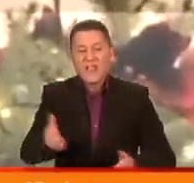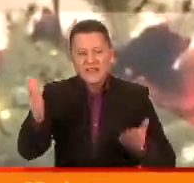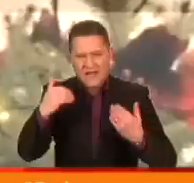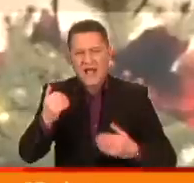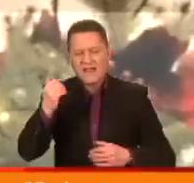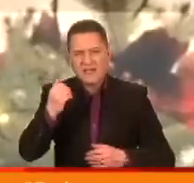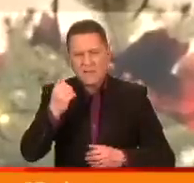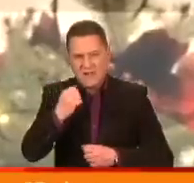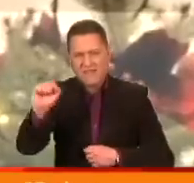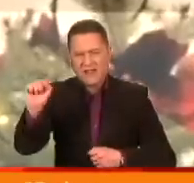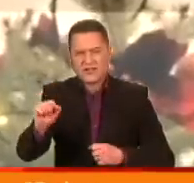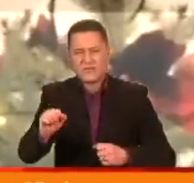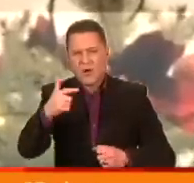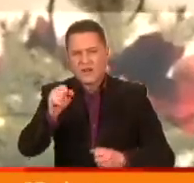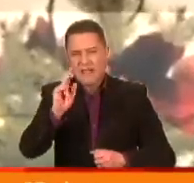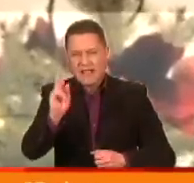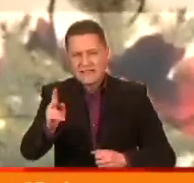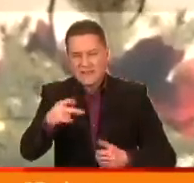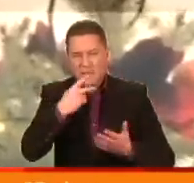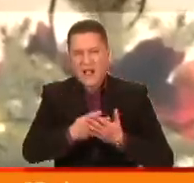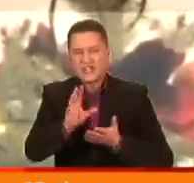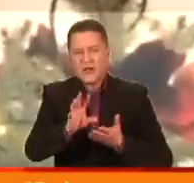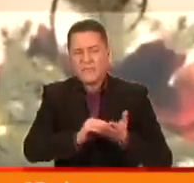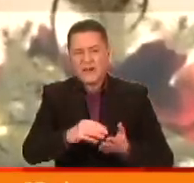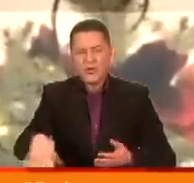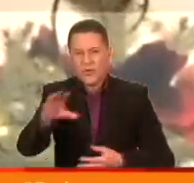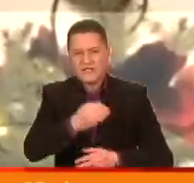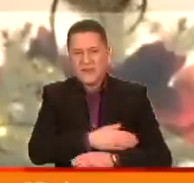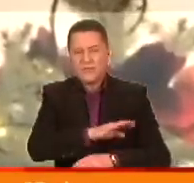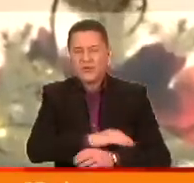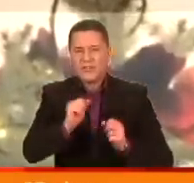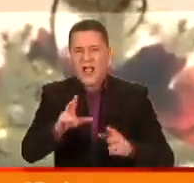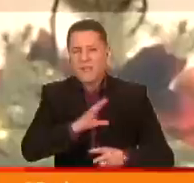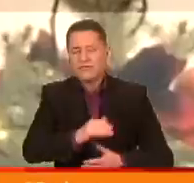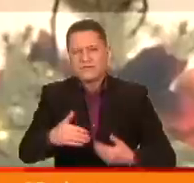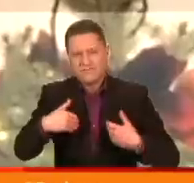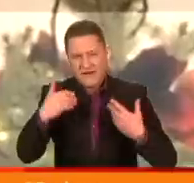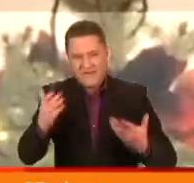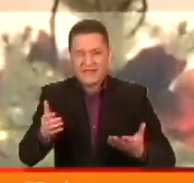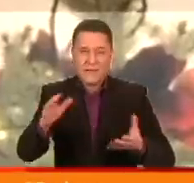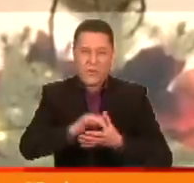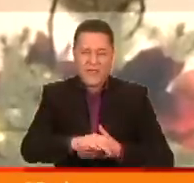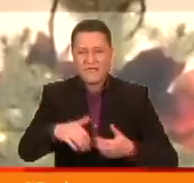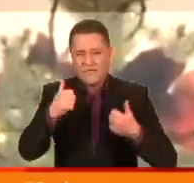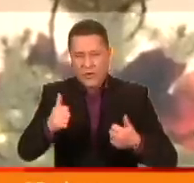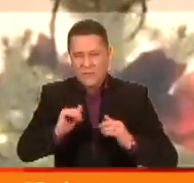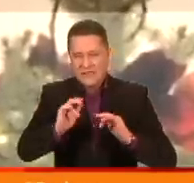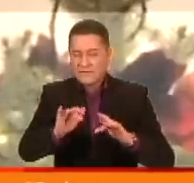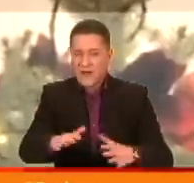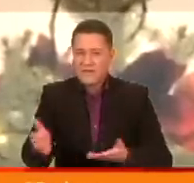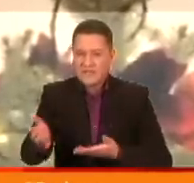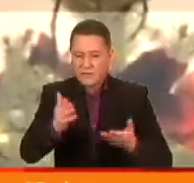перевершимо рекорд. Гданськ покаже приклад усій Польщі, як бути привітними, об'єднаними в добрих справах. Запрошую на вулиці